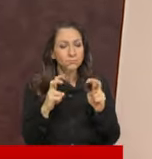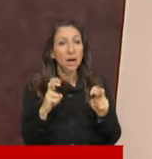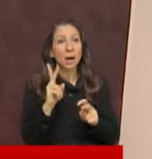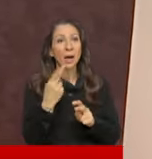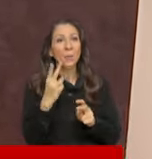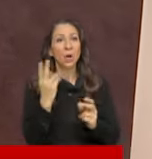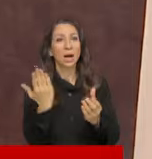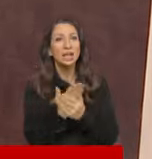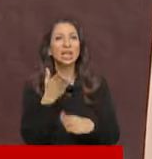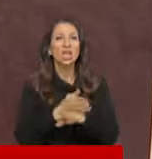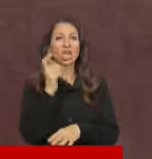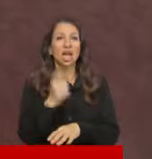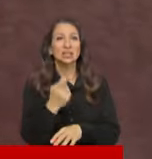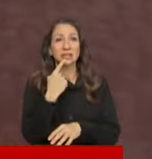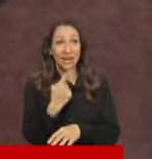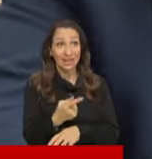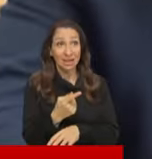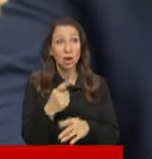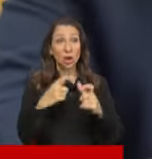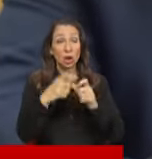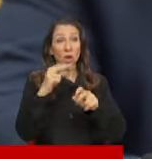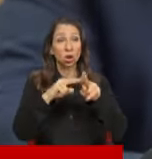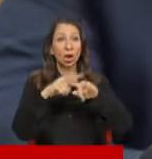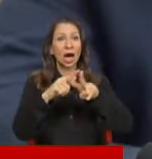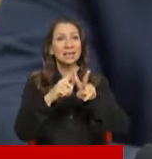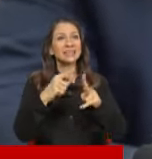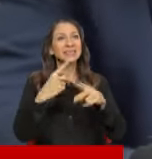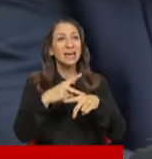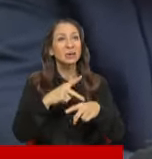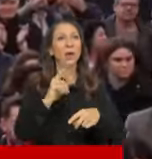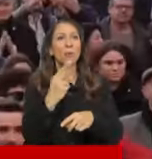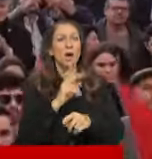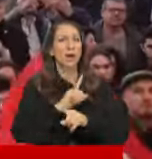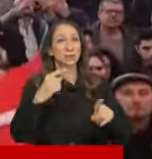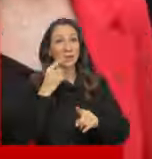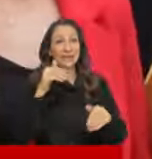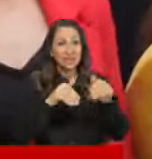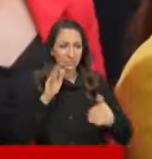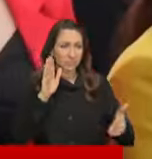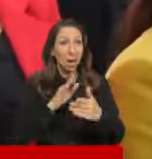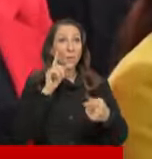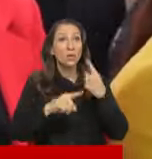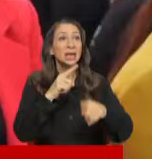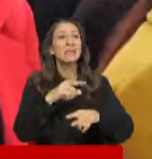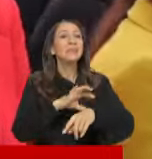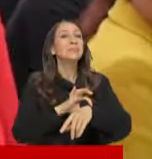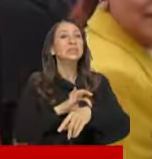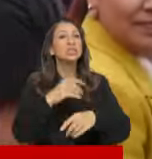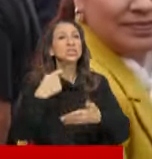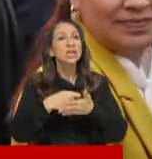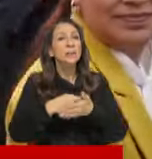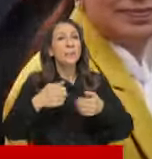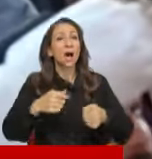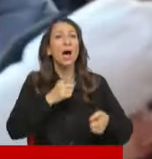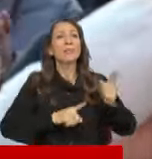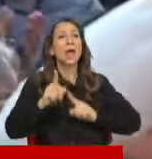rapor kaydın gerçek olduğunu işaret ederken Gökhan Zan rapora tepki gösterdi seçime günler kada siyasetin nabzı çarşı pazar dağıtıyor